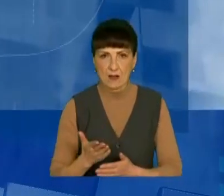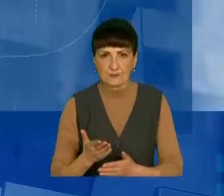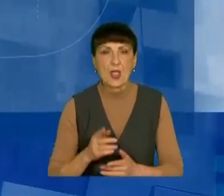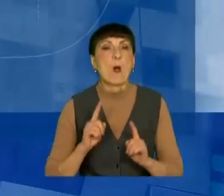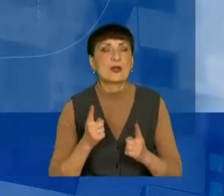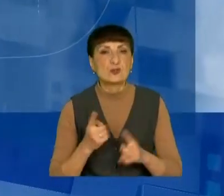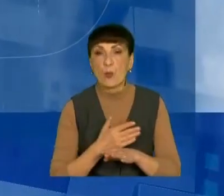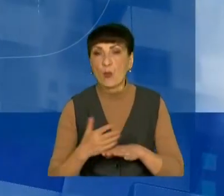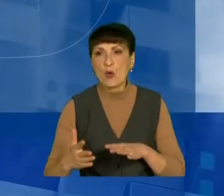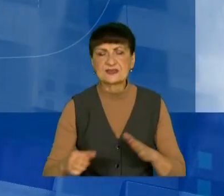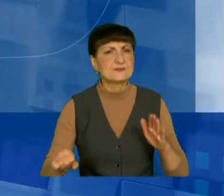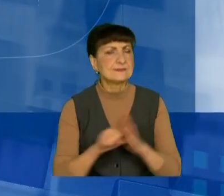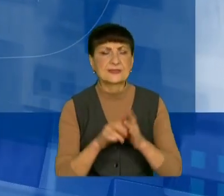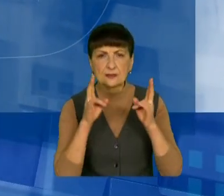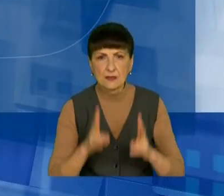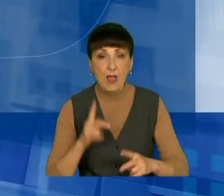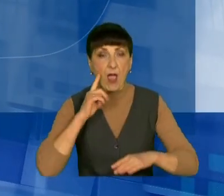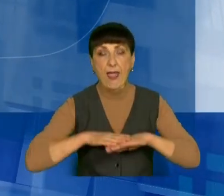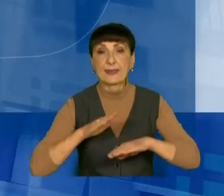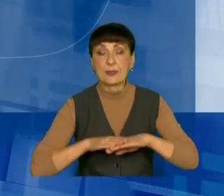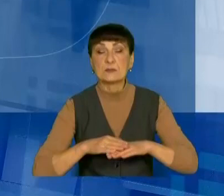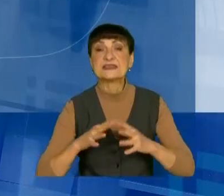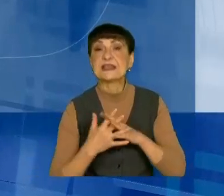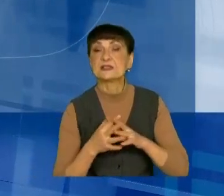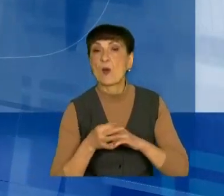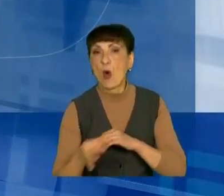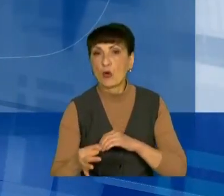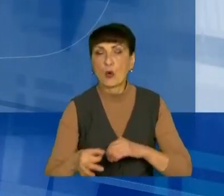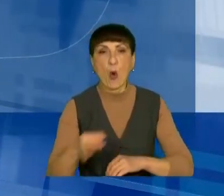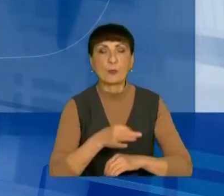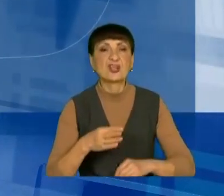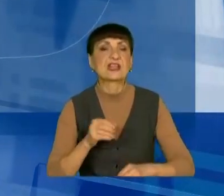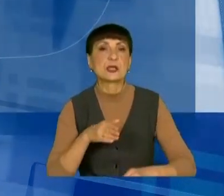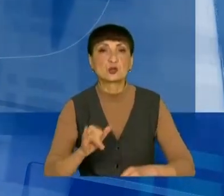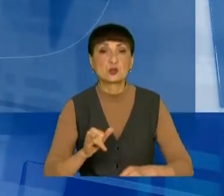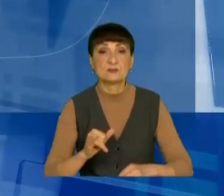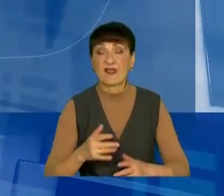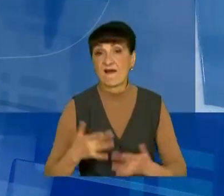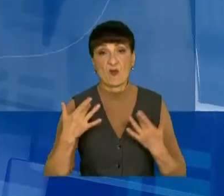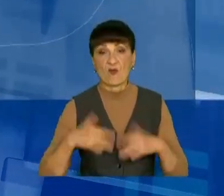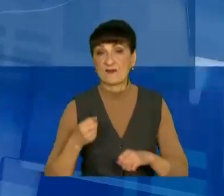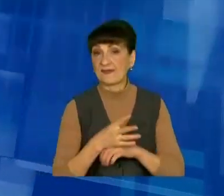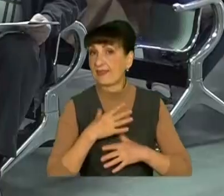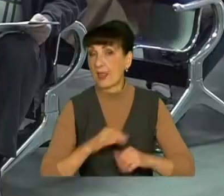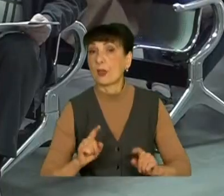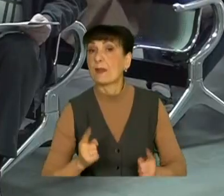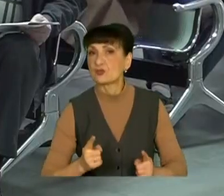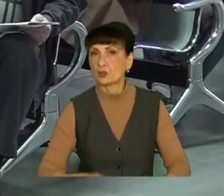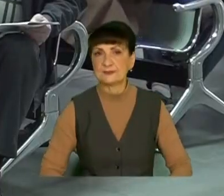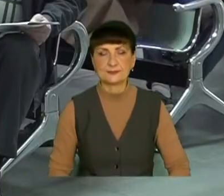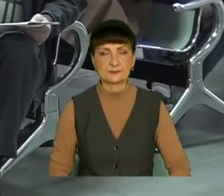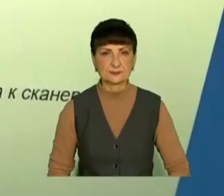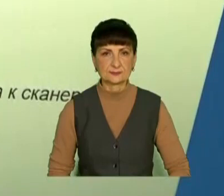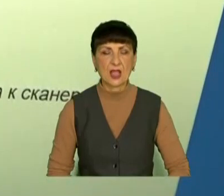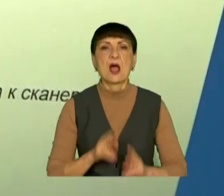Почему после смертельного ДТП акима Куксусского сельского округа в области ЖТСУ не отстранили от работы?